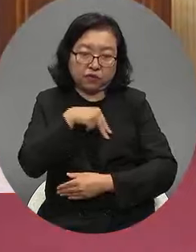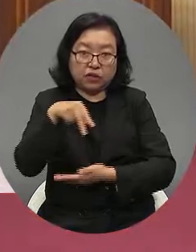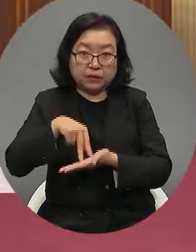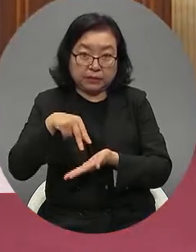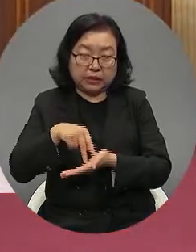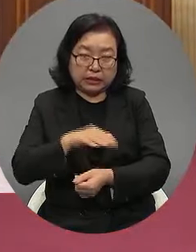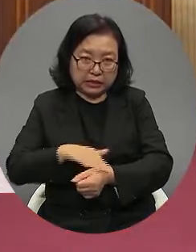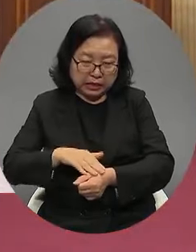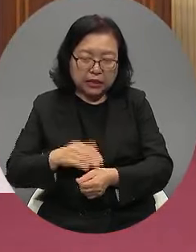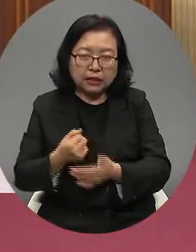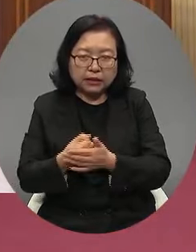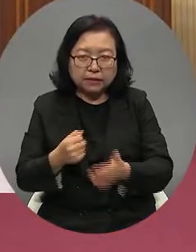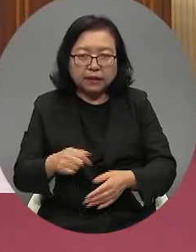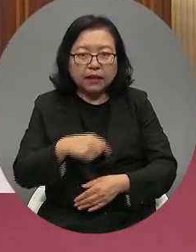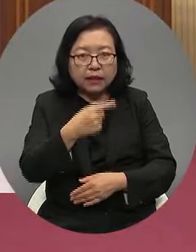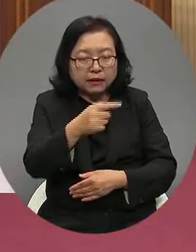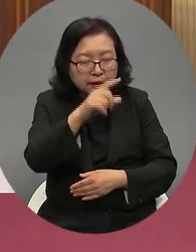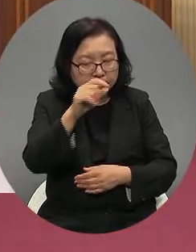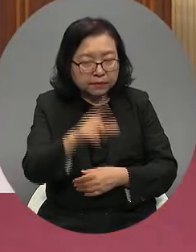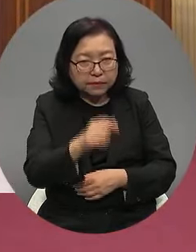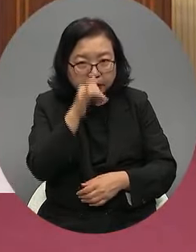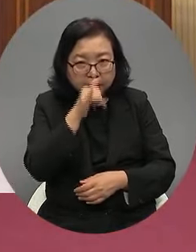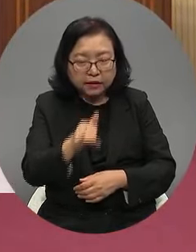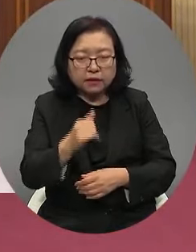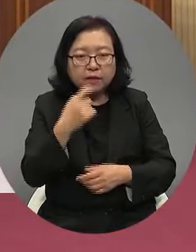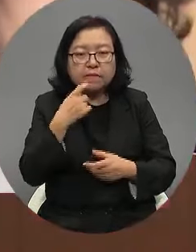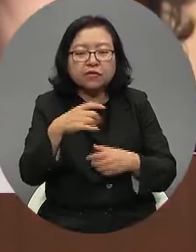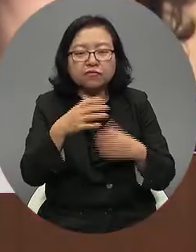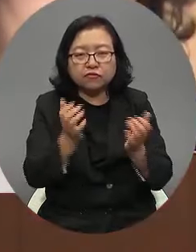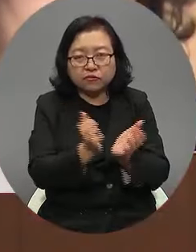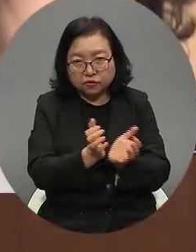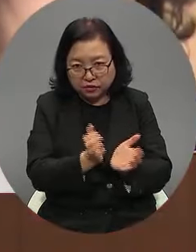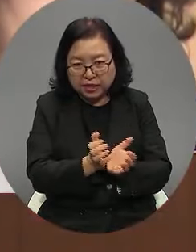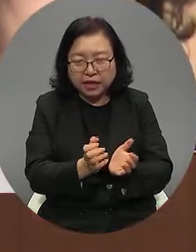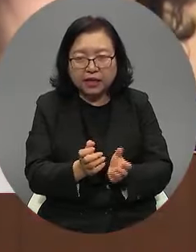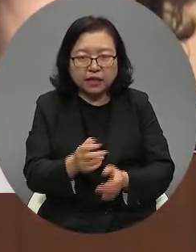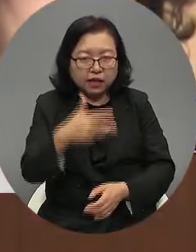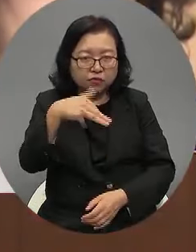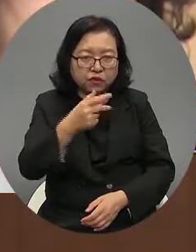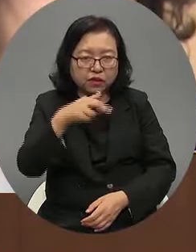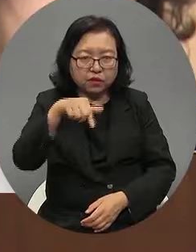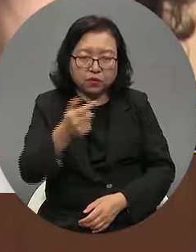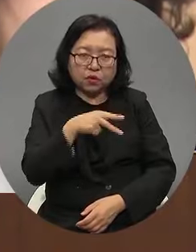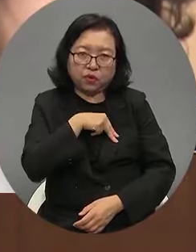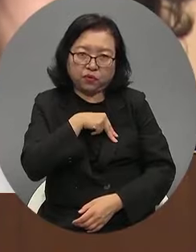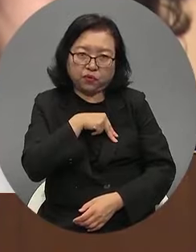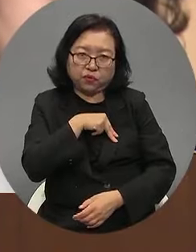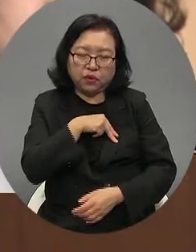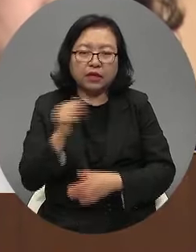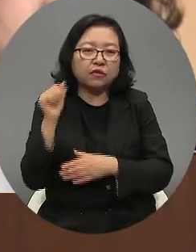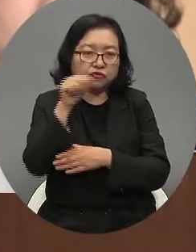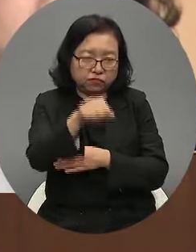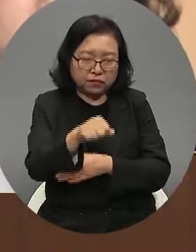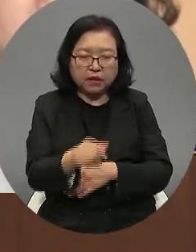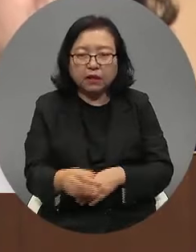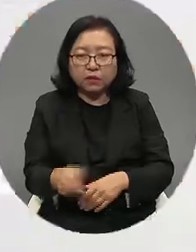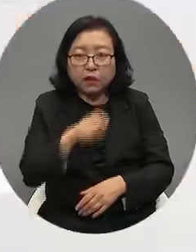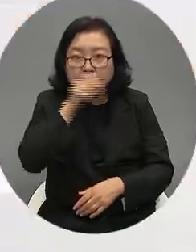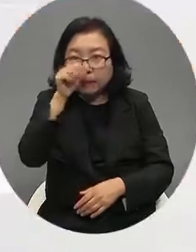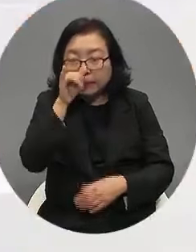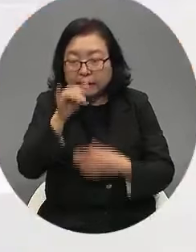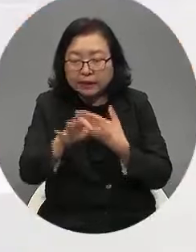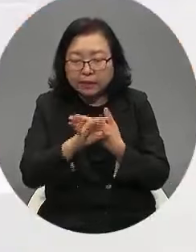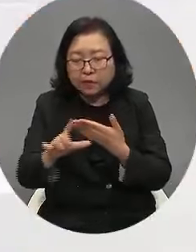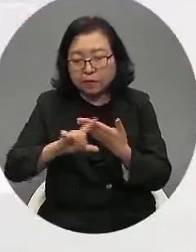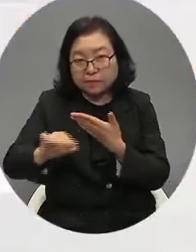더불어민주당 전당 대회에서 치러질 최고위원 경선 출마를 선언했습니다 이어 최고 위원이 되면 지방의